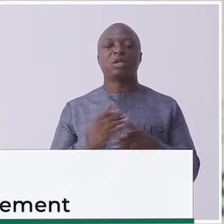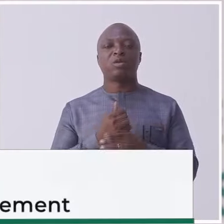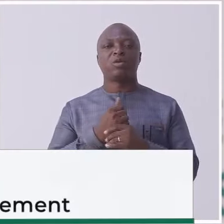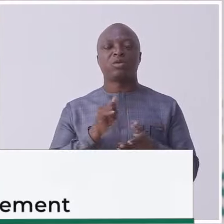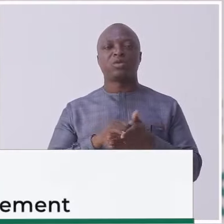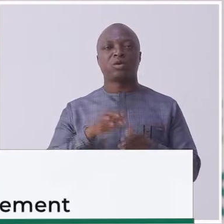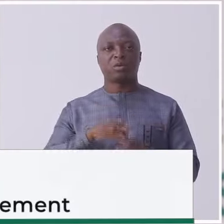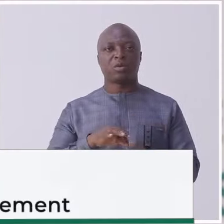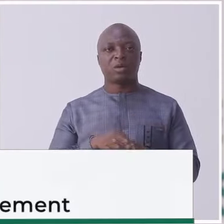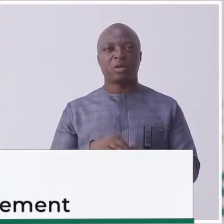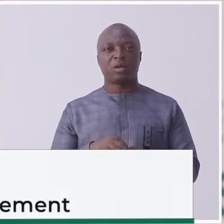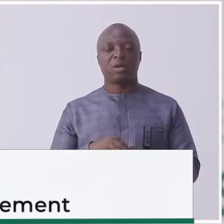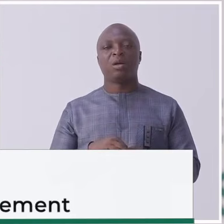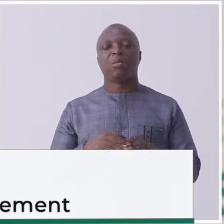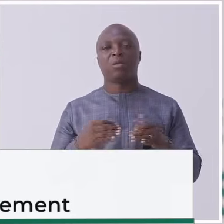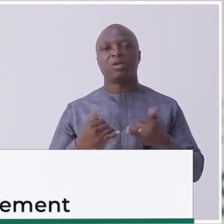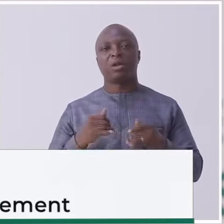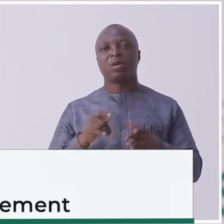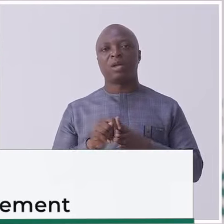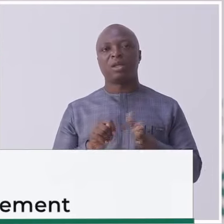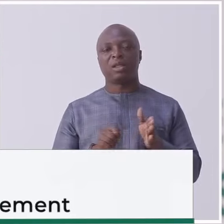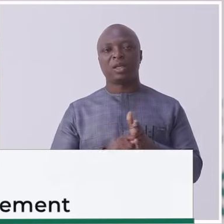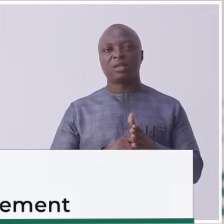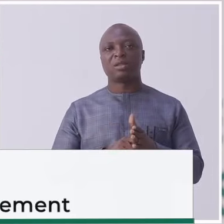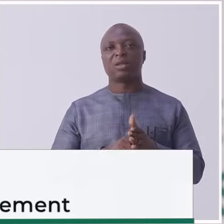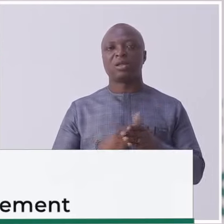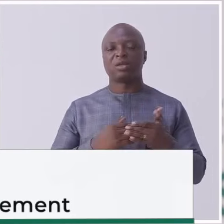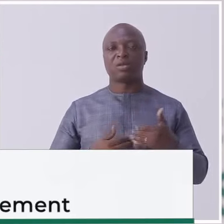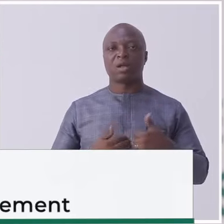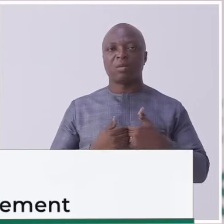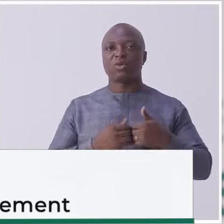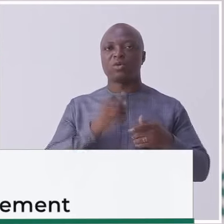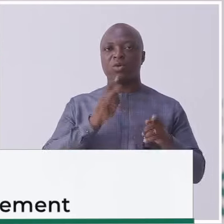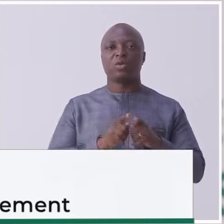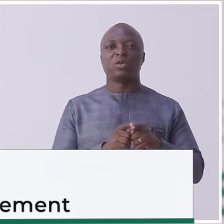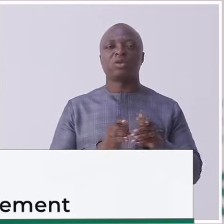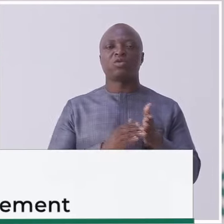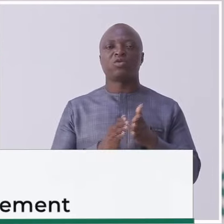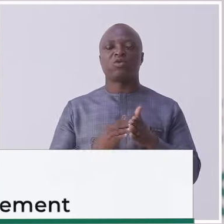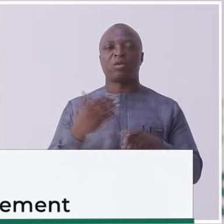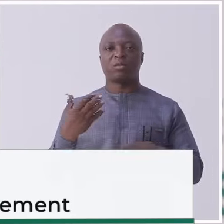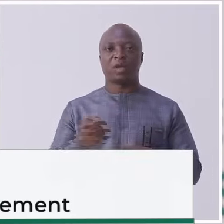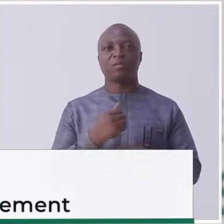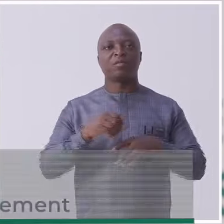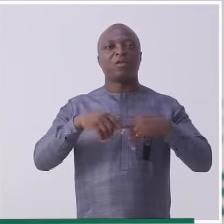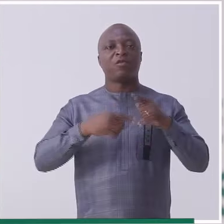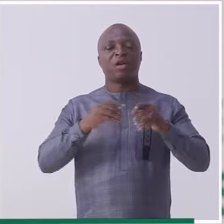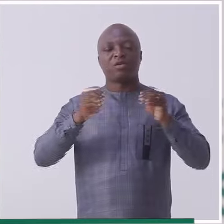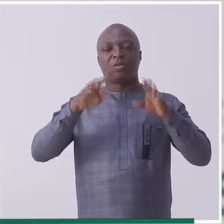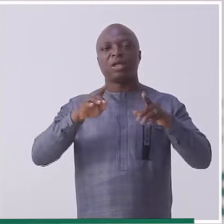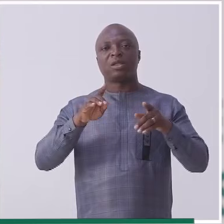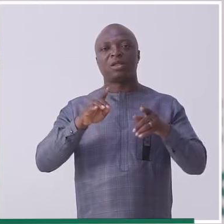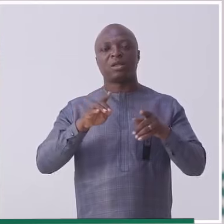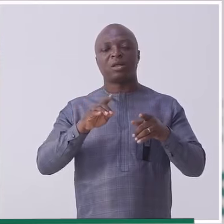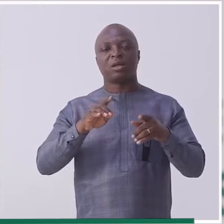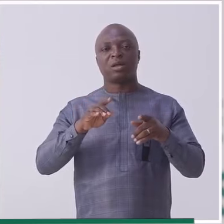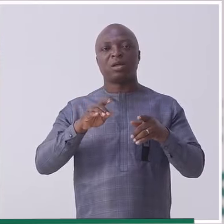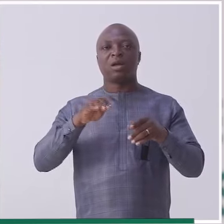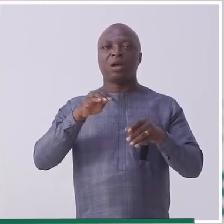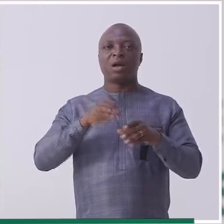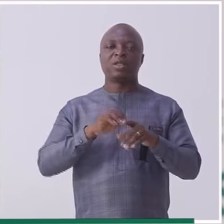scrutin et maintenant que les textes qui s'y rapportent ont été régulièrement pris, va se mettre